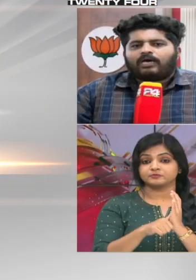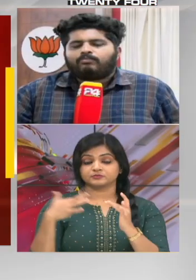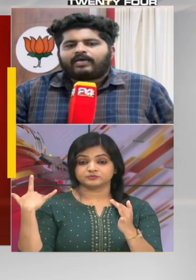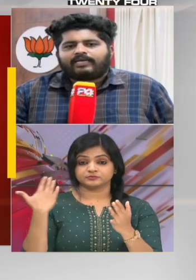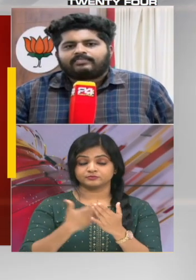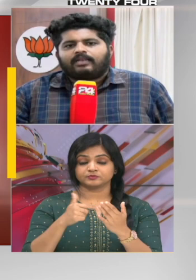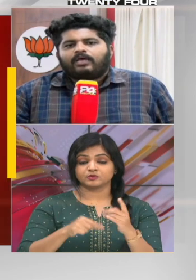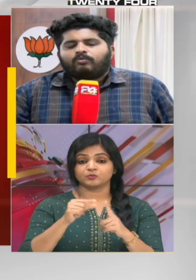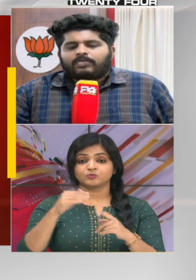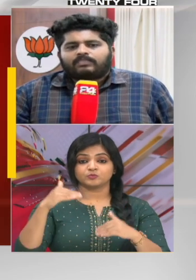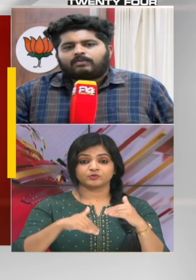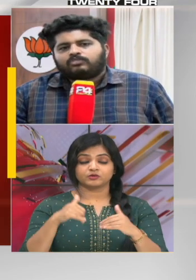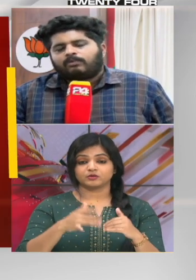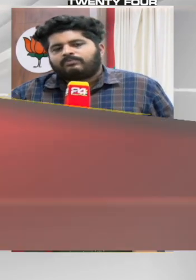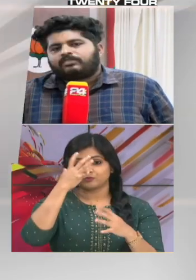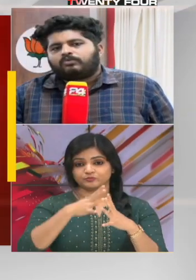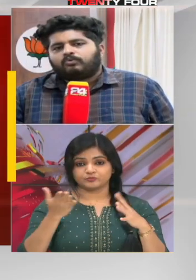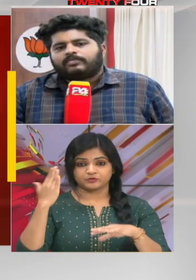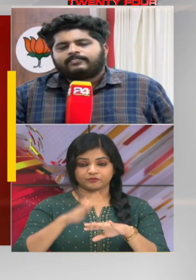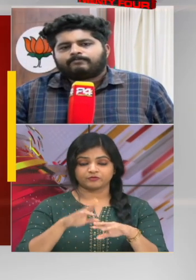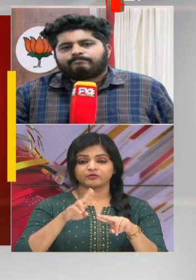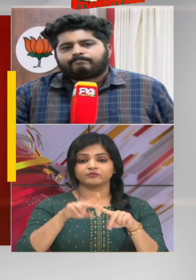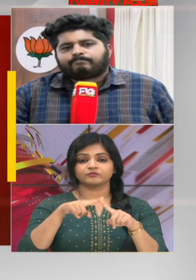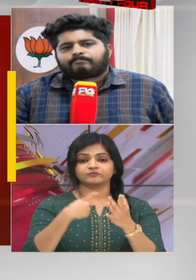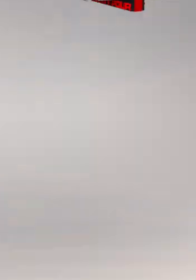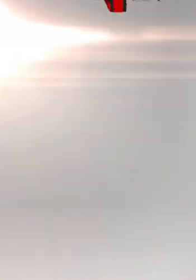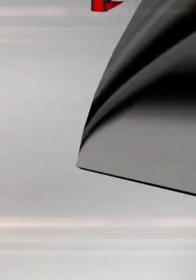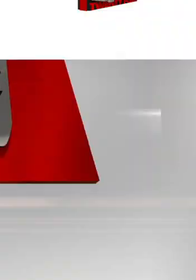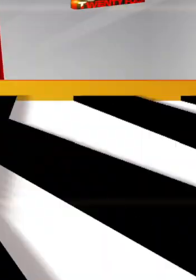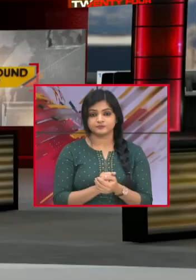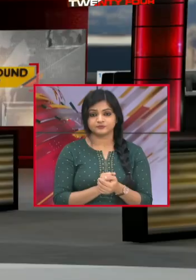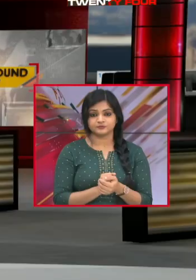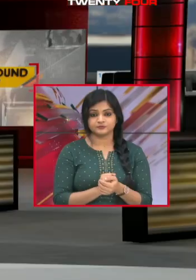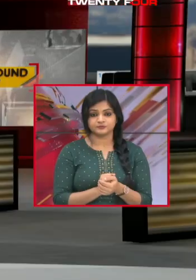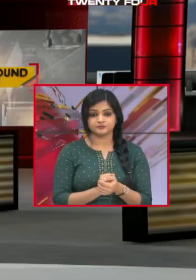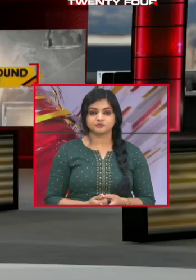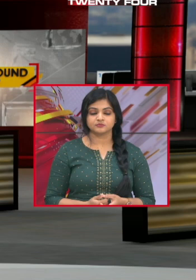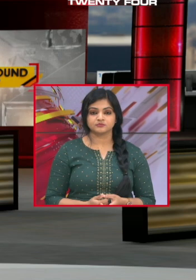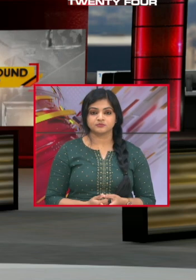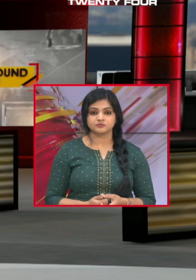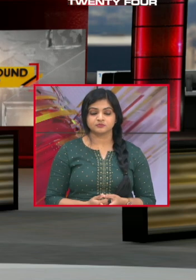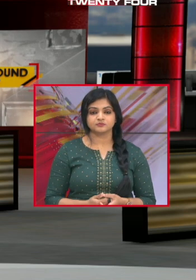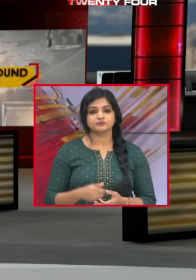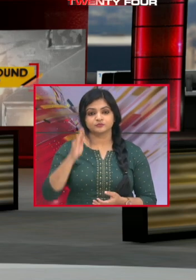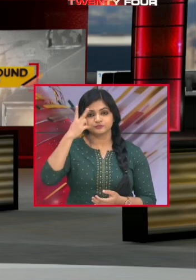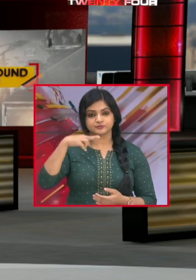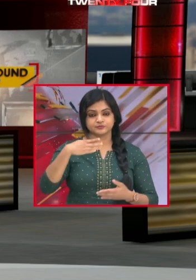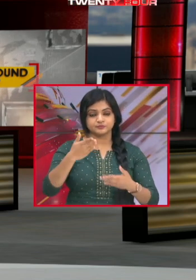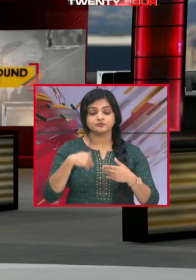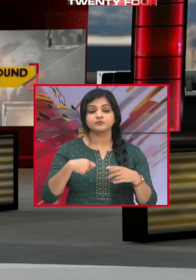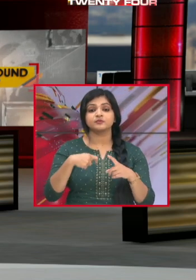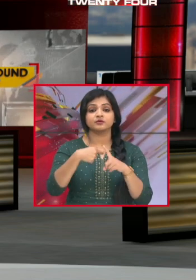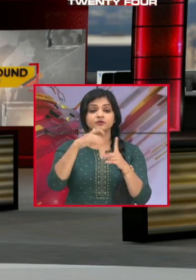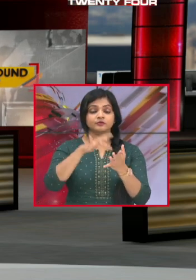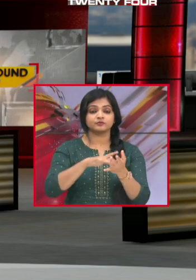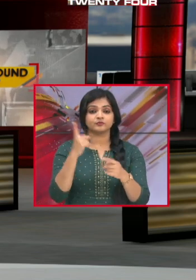കോലാഹലം ഉണ്ടായ കേസിൽ കുറ്റപത്രം സമർപ്പിച്ചിരിക്കുന്നു. അരുൺ പൂപ്പറമ്പ വിവരങ്ങൾ നൽകുകയായിരുന്നു കാസർഗോഡ് നിന്ന്. വാർത്തകളിലേക്ക് വീണ്ടും. കാര്യവട്ടം